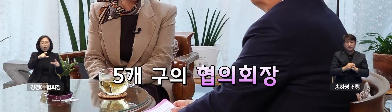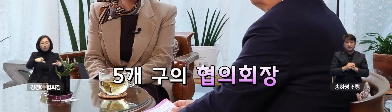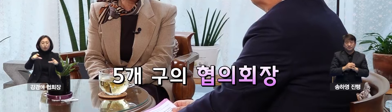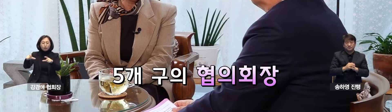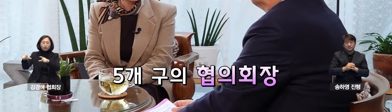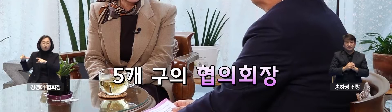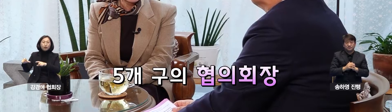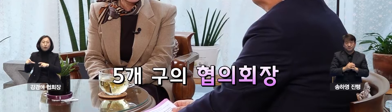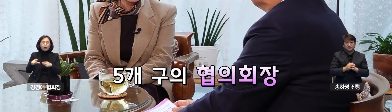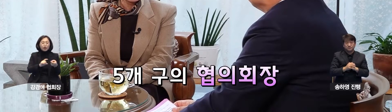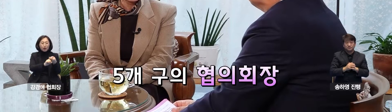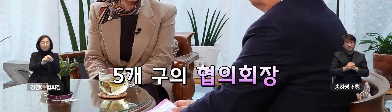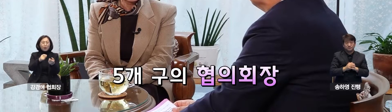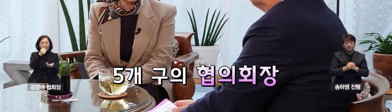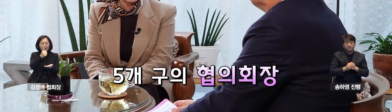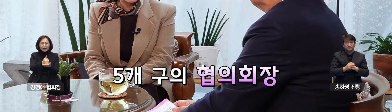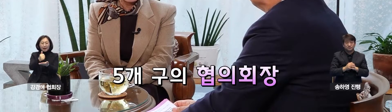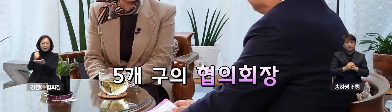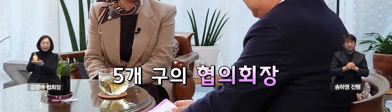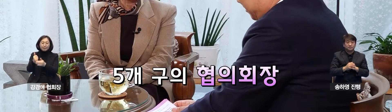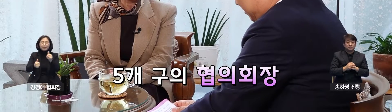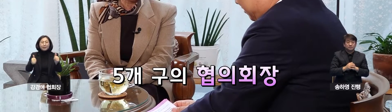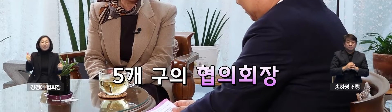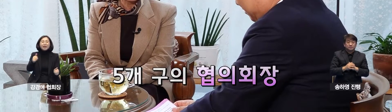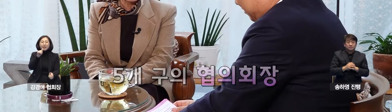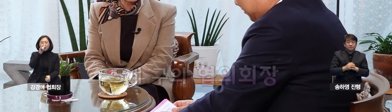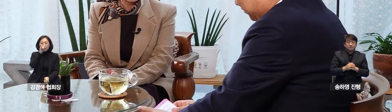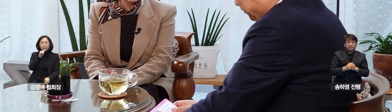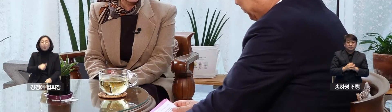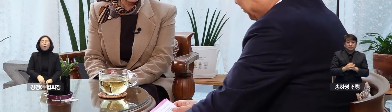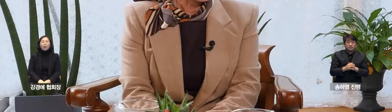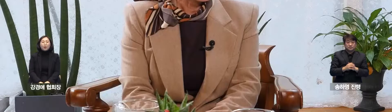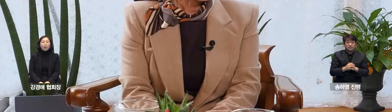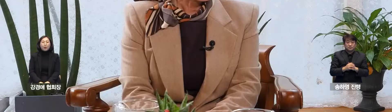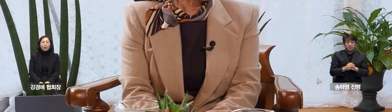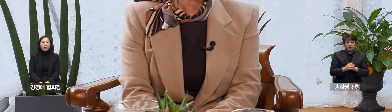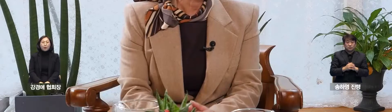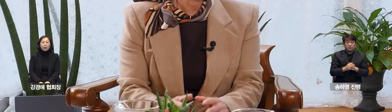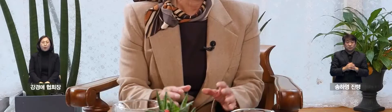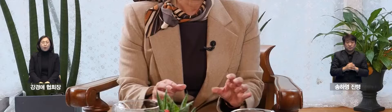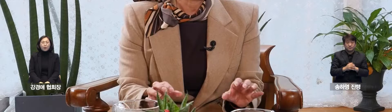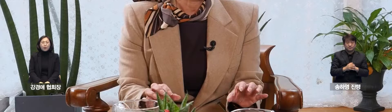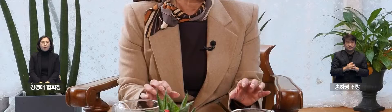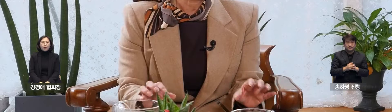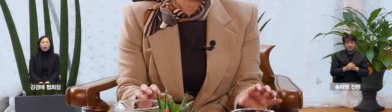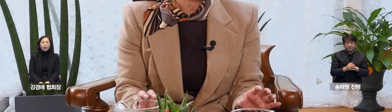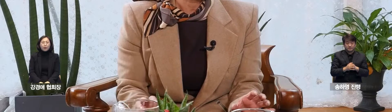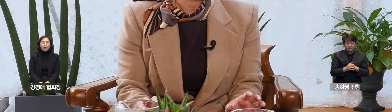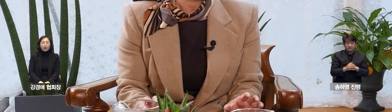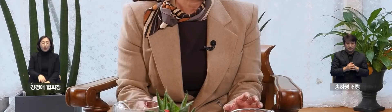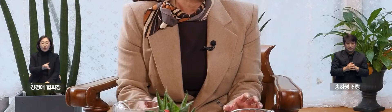협의 회장님이 계시고요. 협의 지역 협의 회장님들이 계시고. 또 따로 각 구에서 하는 일도